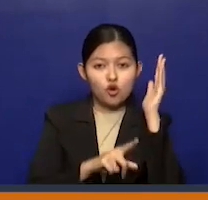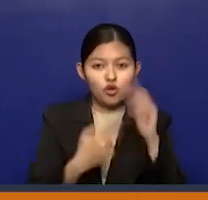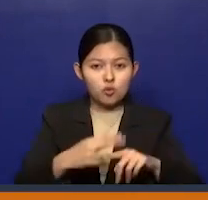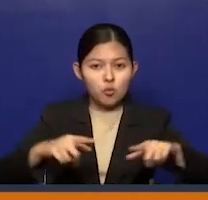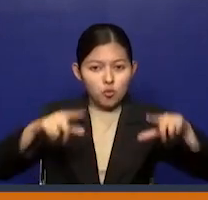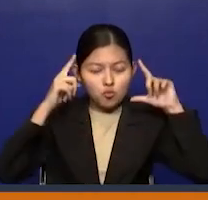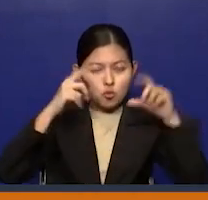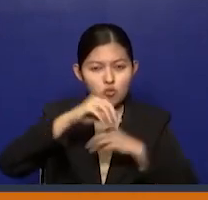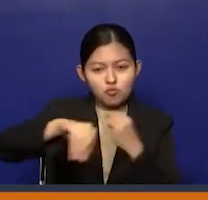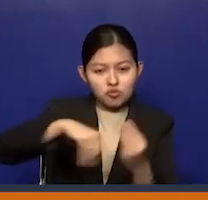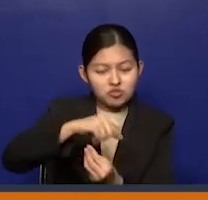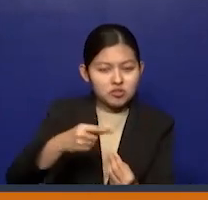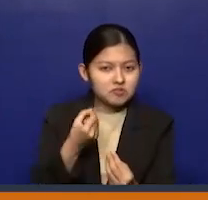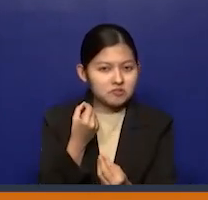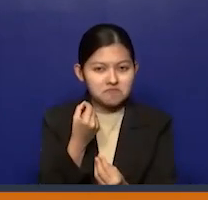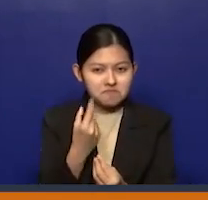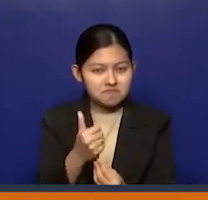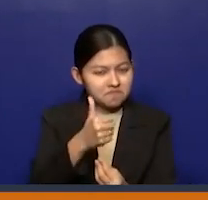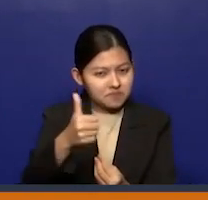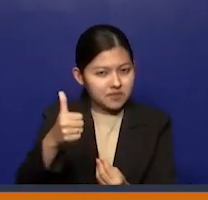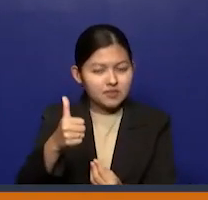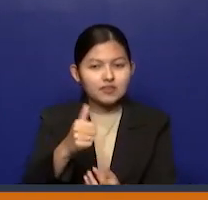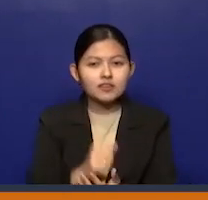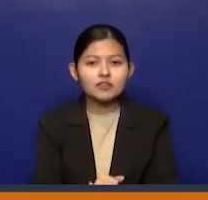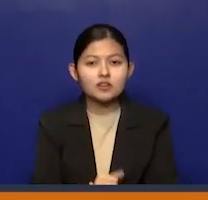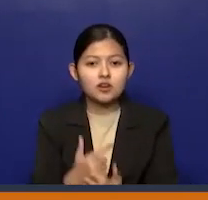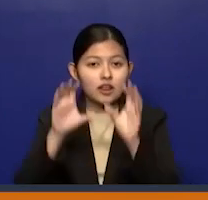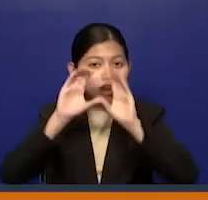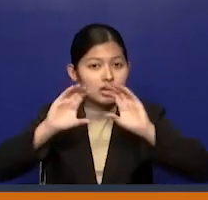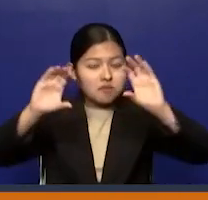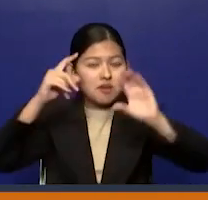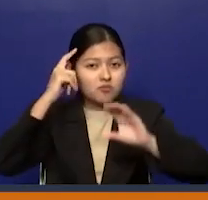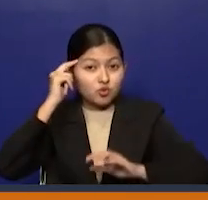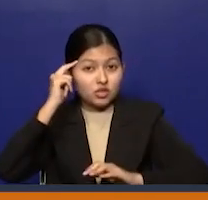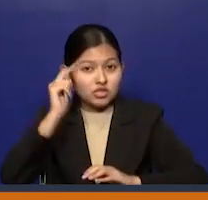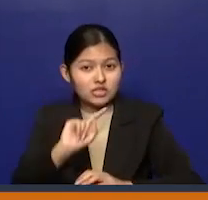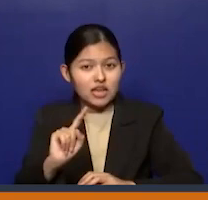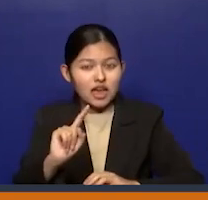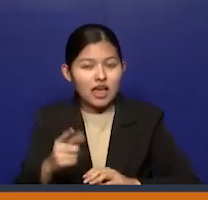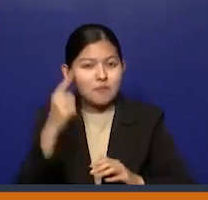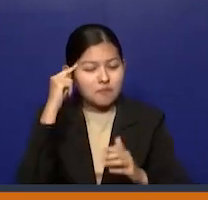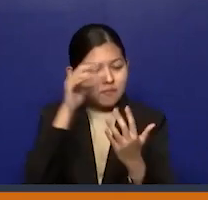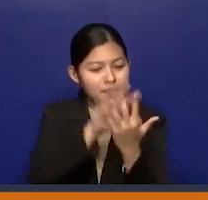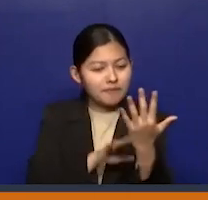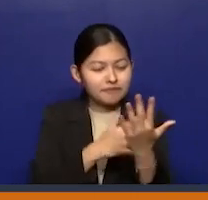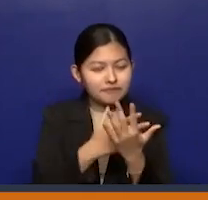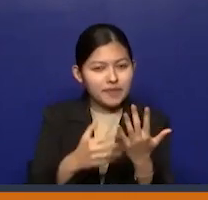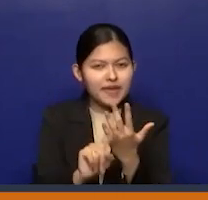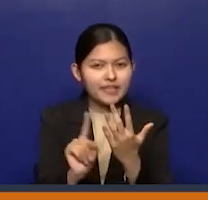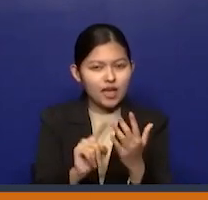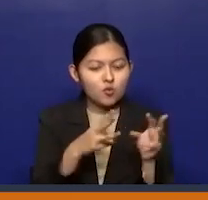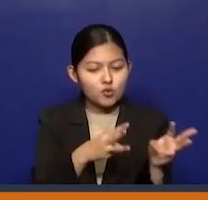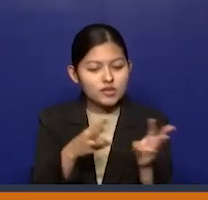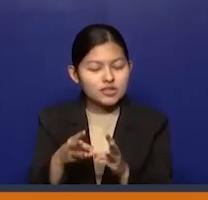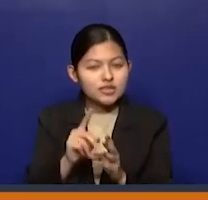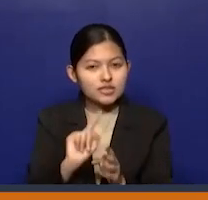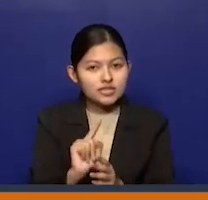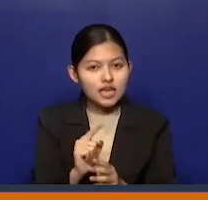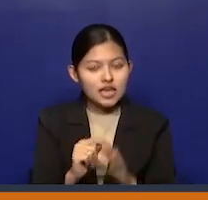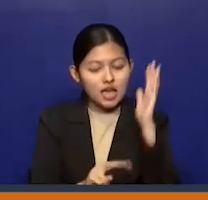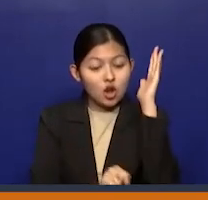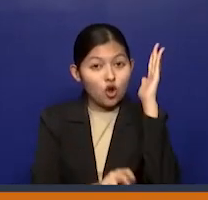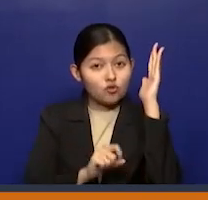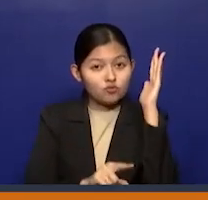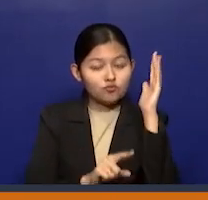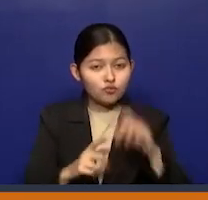โจทย์เจนที่สุดในช่วงเวลานี้ดังนั้นนะครับรัฐบาลจะต้องคิดว่าจะมีแผนอย่างไรเพื่อฟื้นฟูให้นครศรีธรรมราชเนี่ย